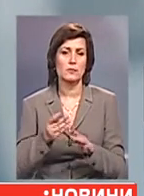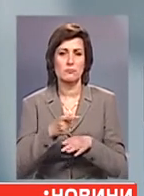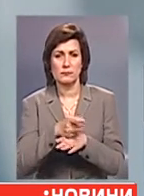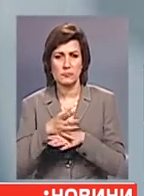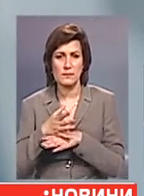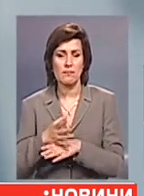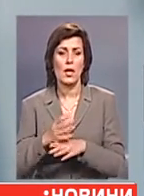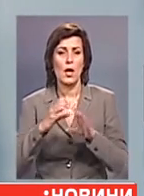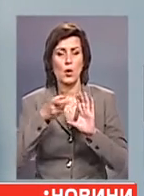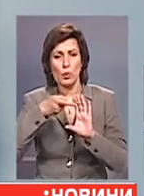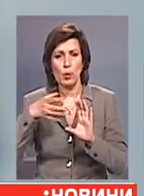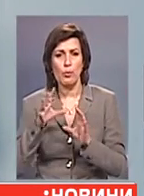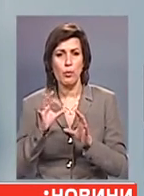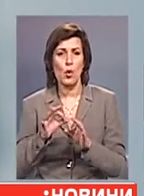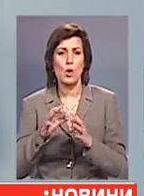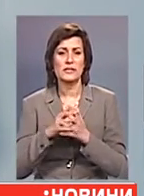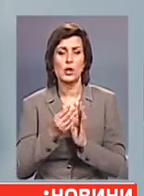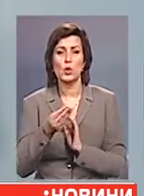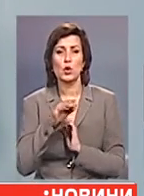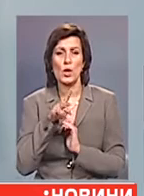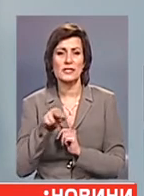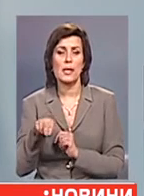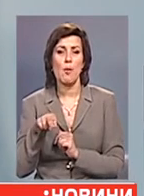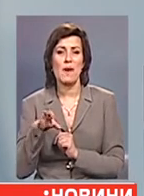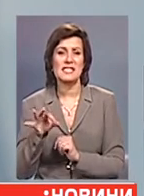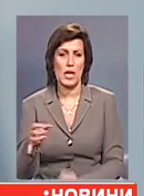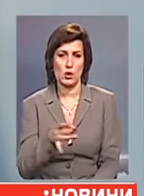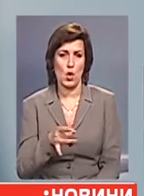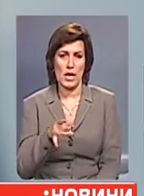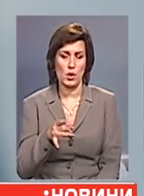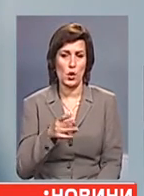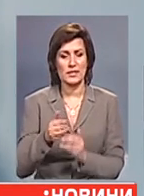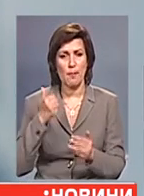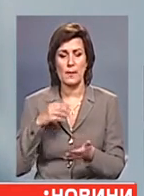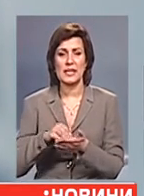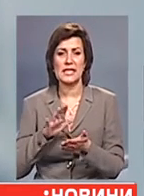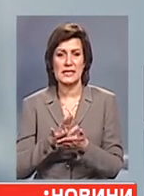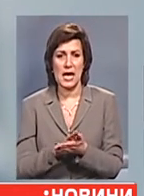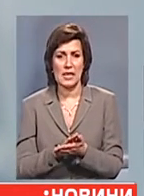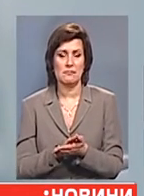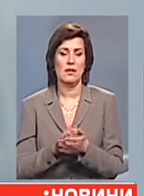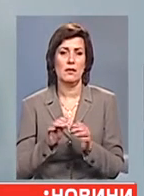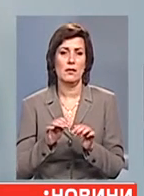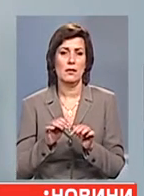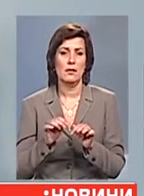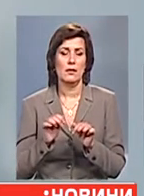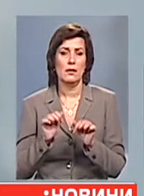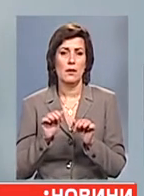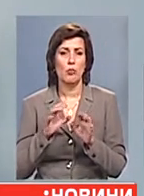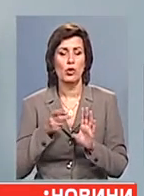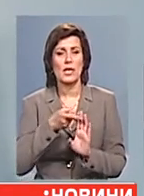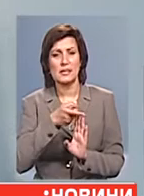систем крупного калібру по селу Троїцьке Попаснянського району. За попередніми даними, це, можливо, були реактивні